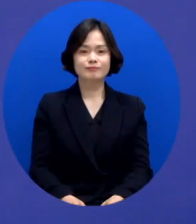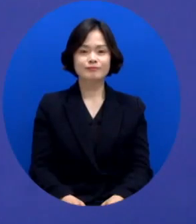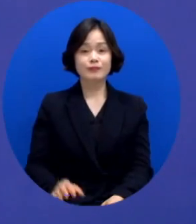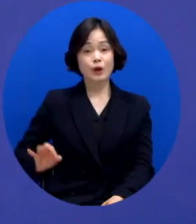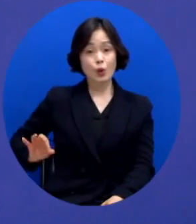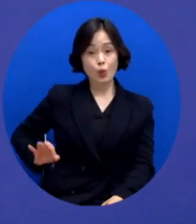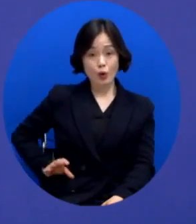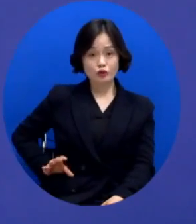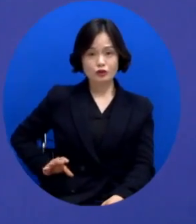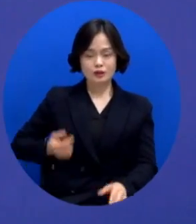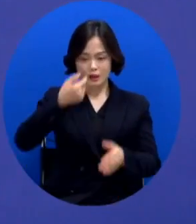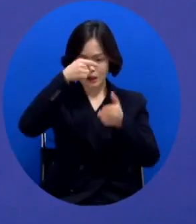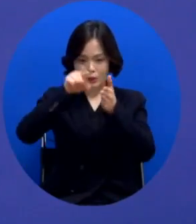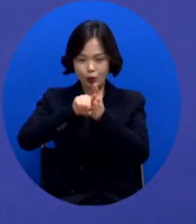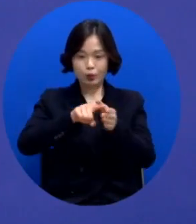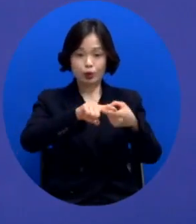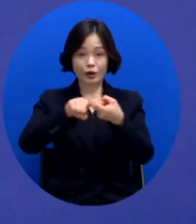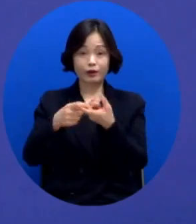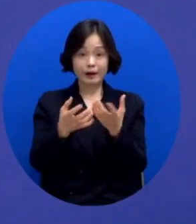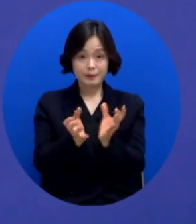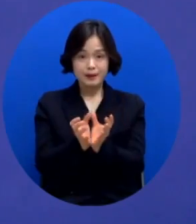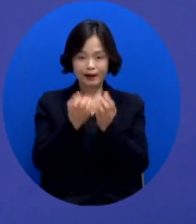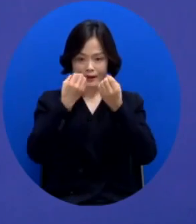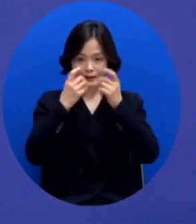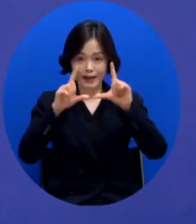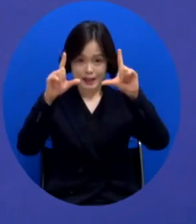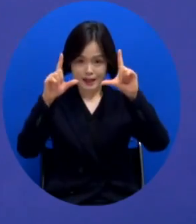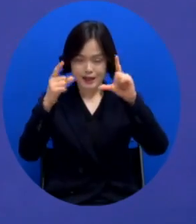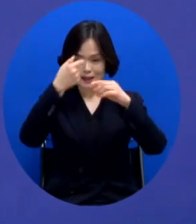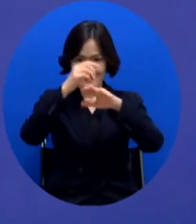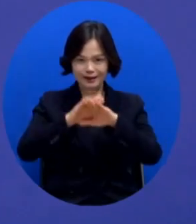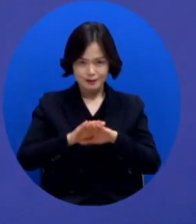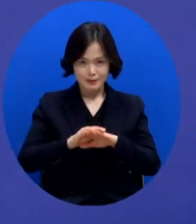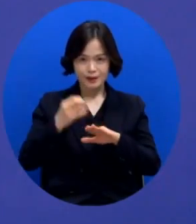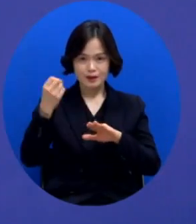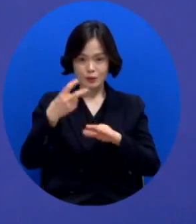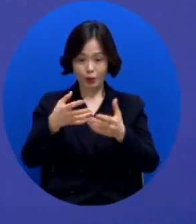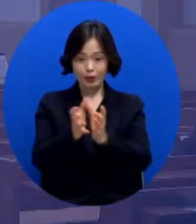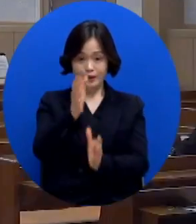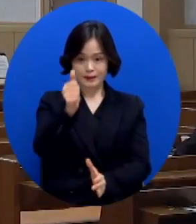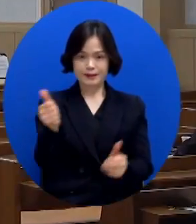원주시 기독교연합회가 신년 할례 예배와 회장 이취임식을 진행했습니다.